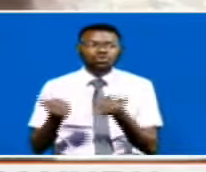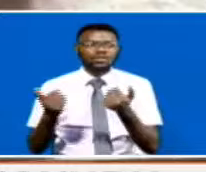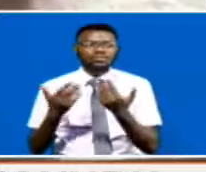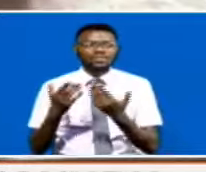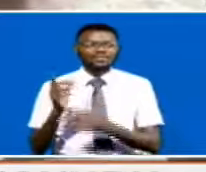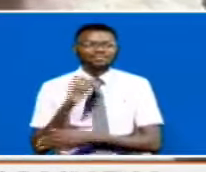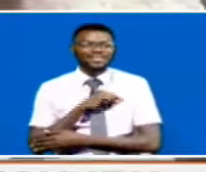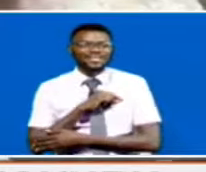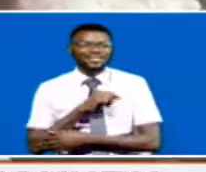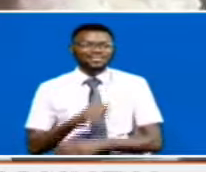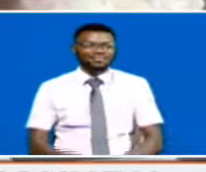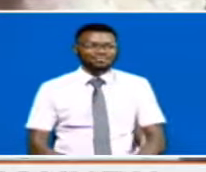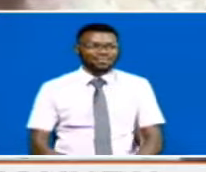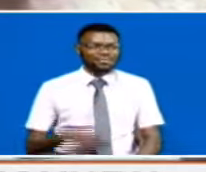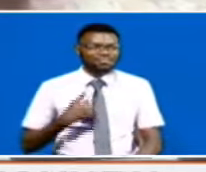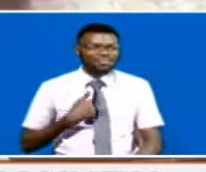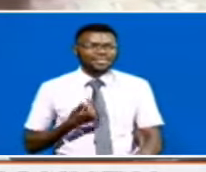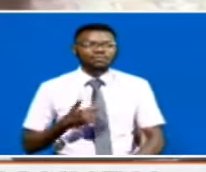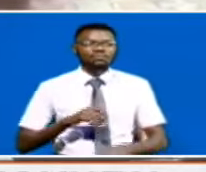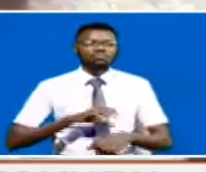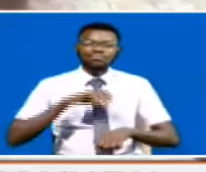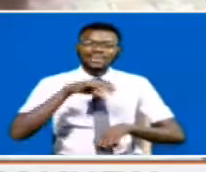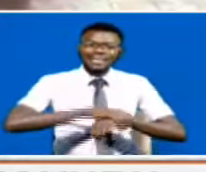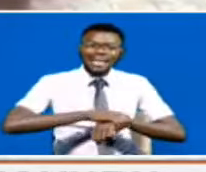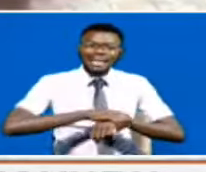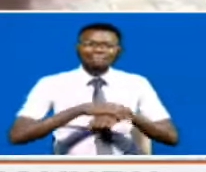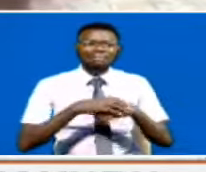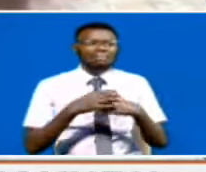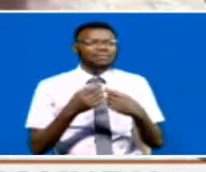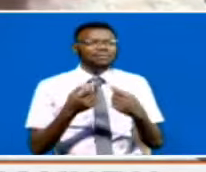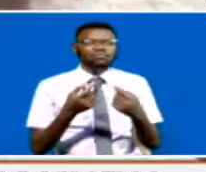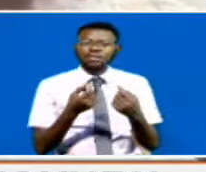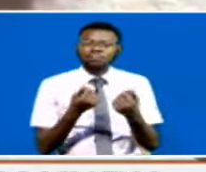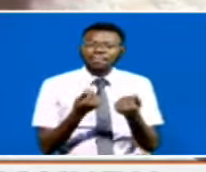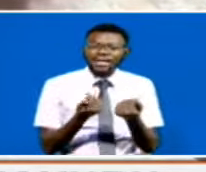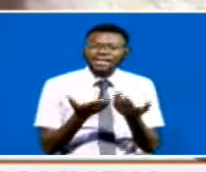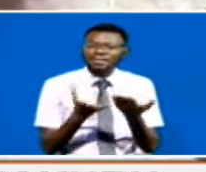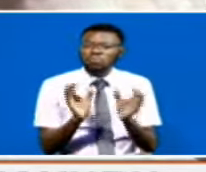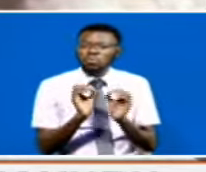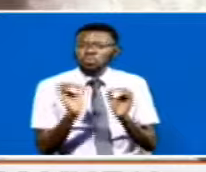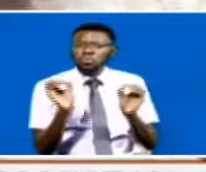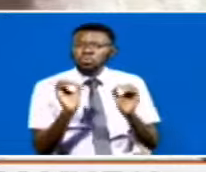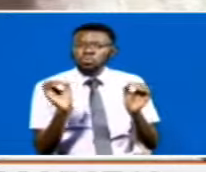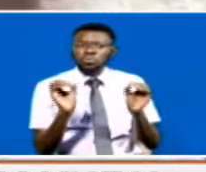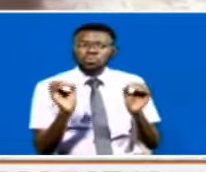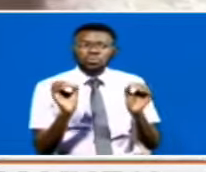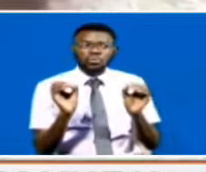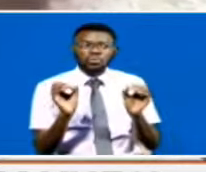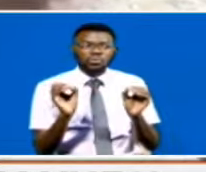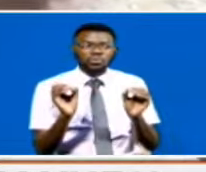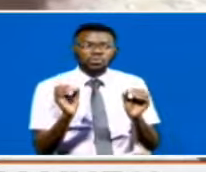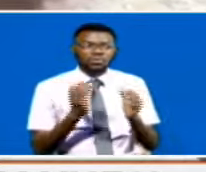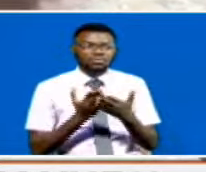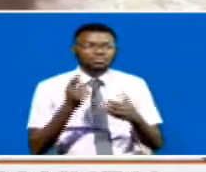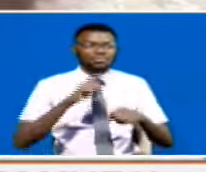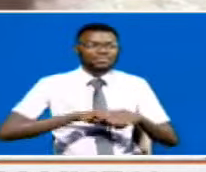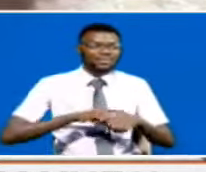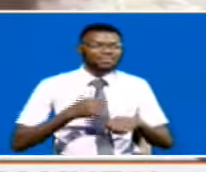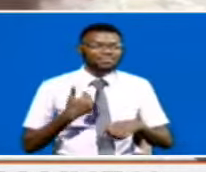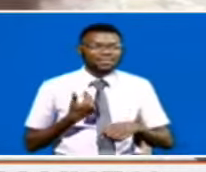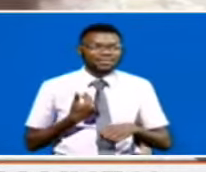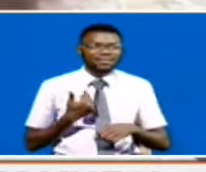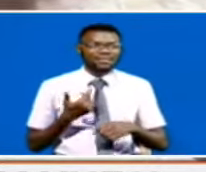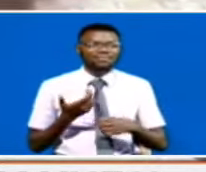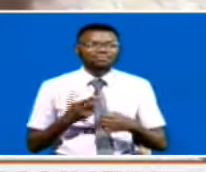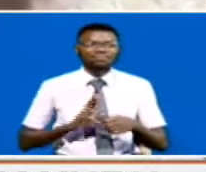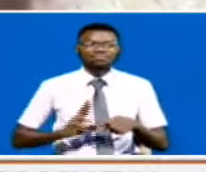kiwango nimepata, nakuja kupata sina fea, sina pesa ya kunifikisha hapa. Natumia mbinu ya kupitia kwa